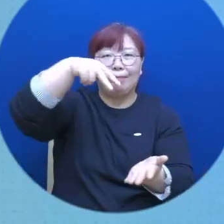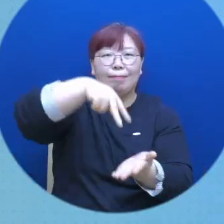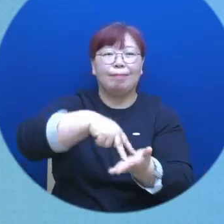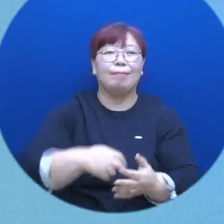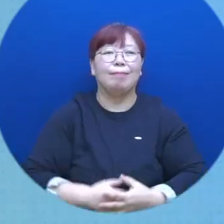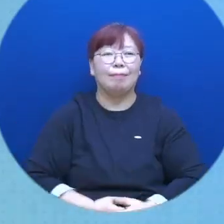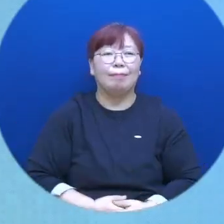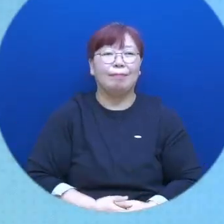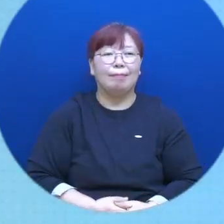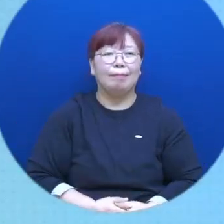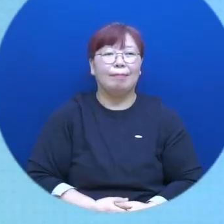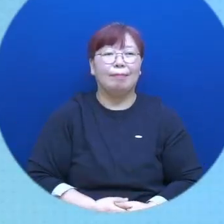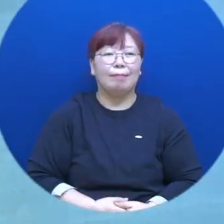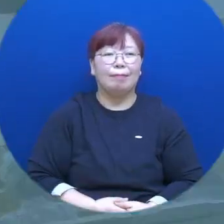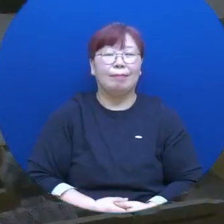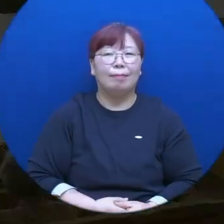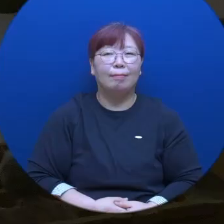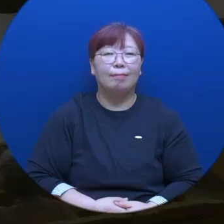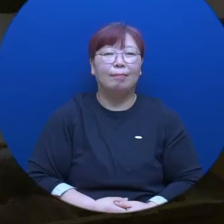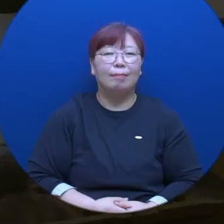같이 찬양하겠습니다.